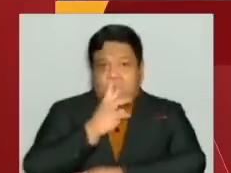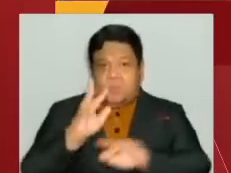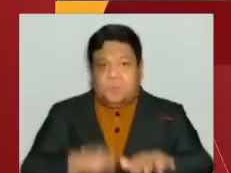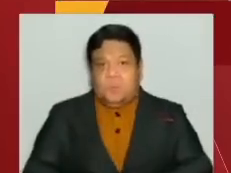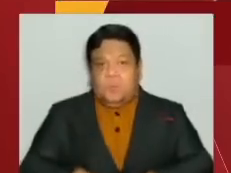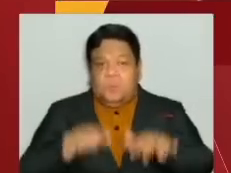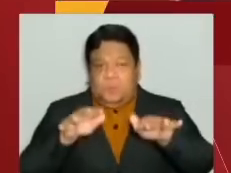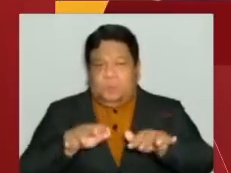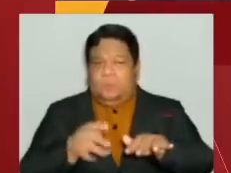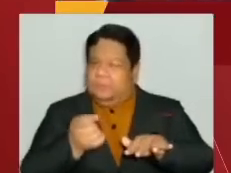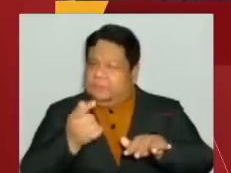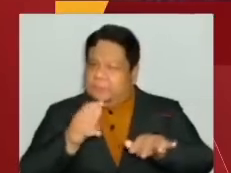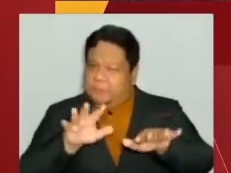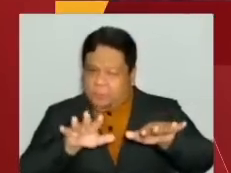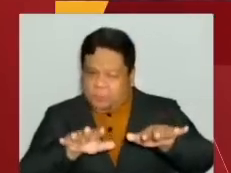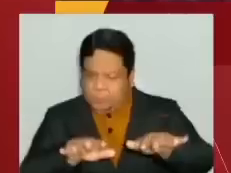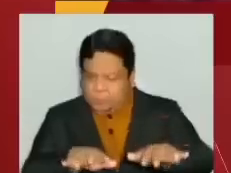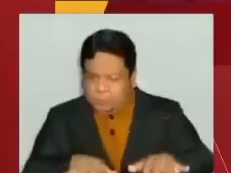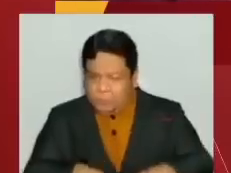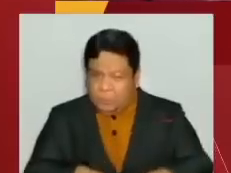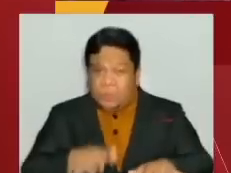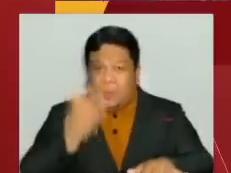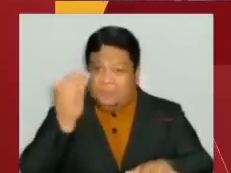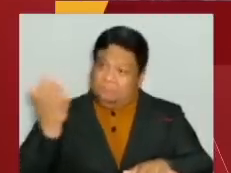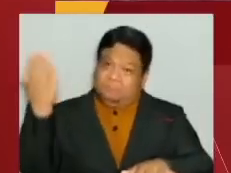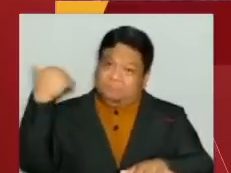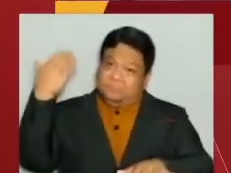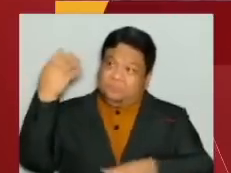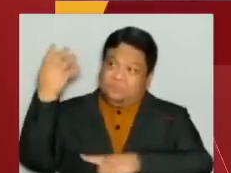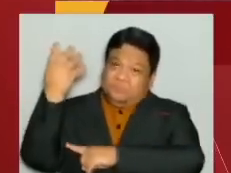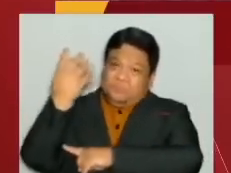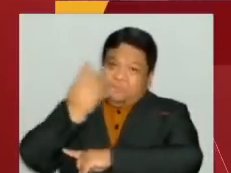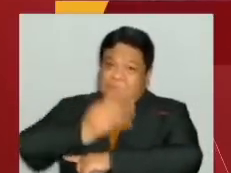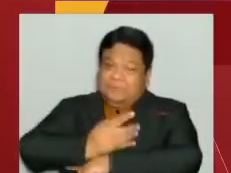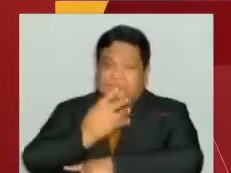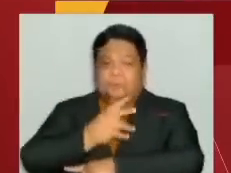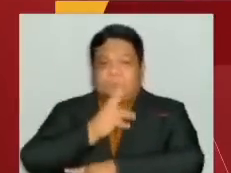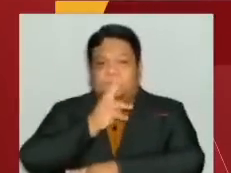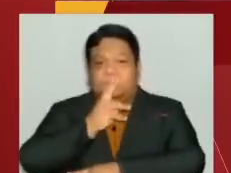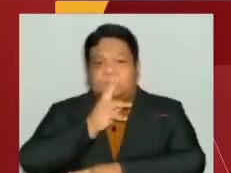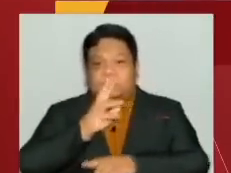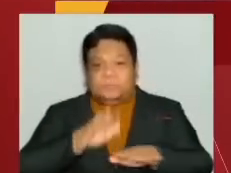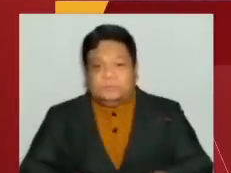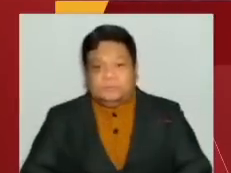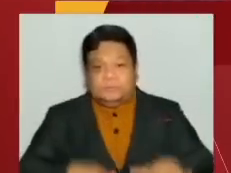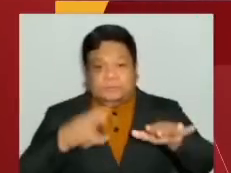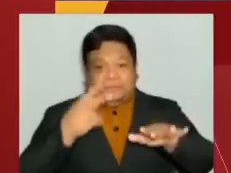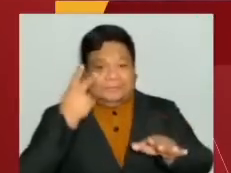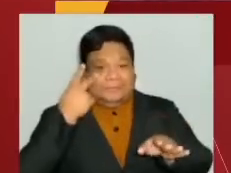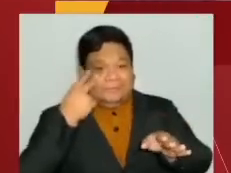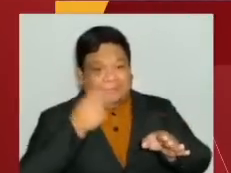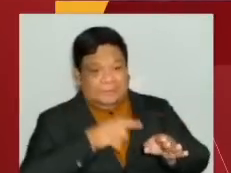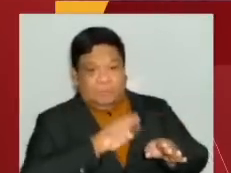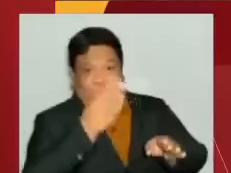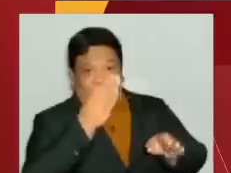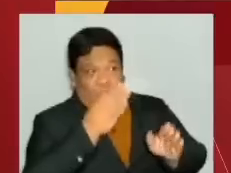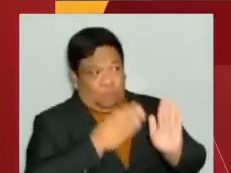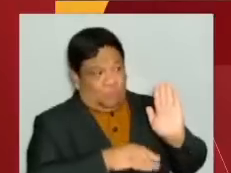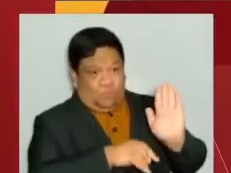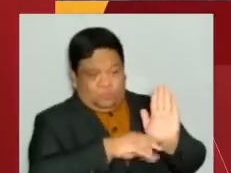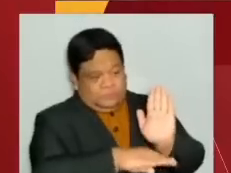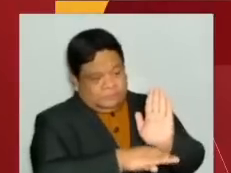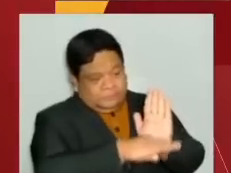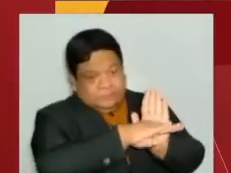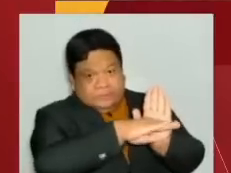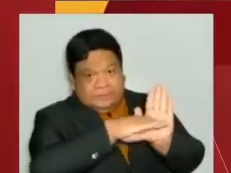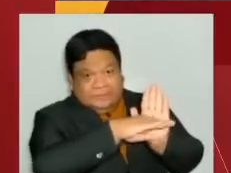araw itong baha na ito dahil nung unang 4 na araw, ganyang kataas. Nakikita nyo may guhit dyan sa gate na yan.